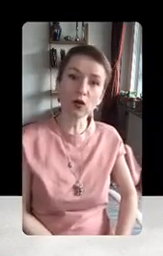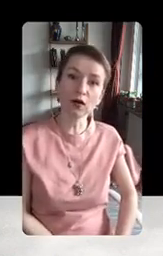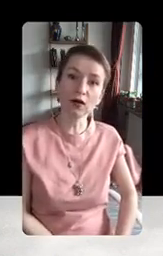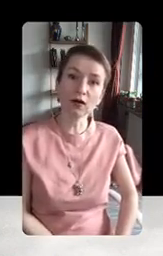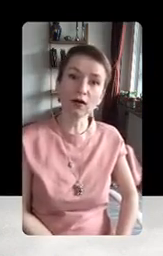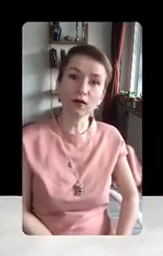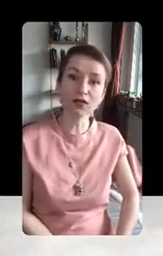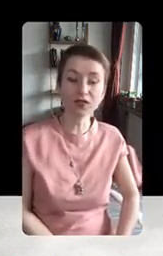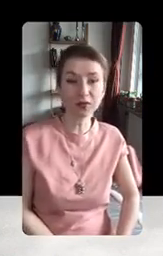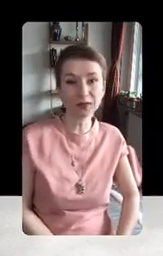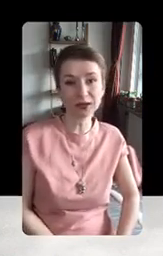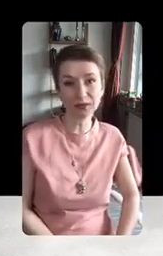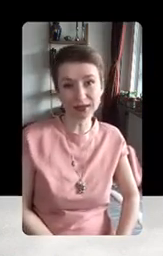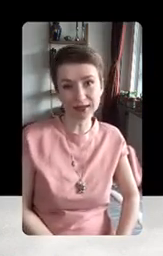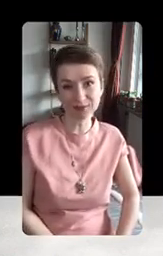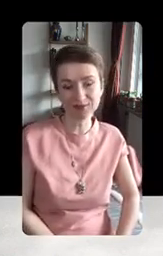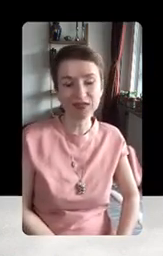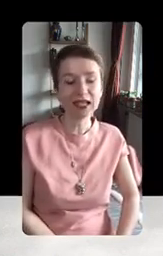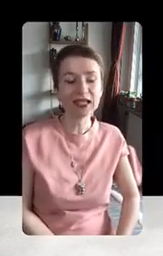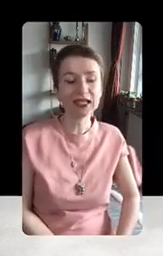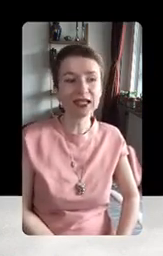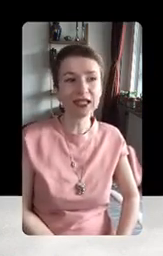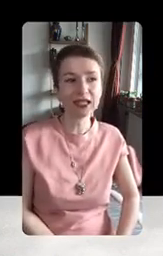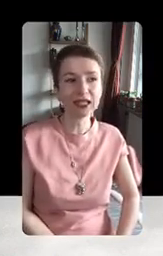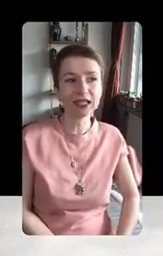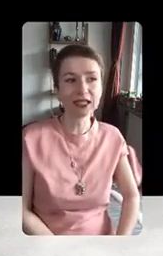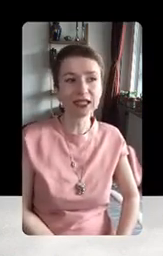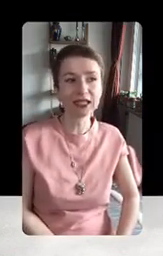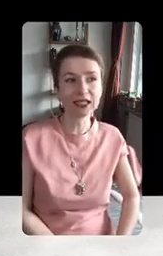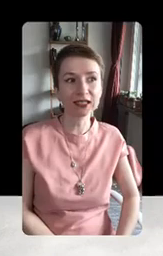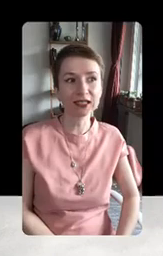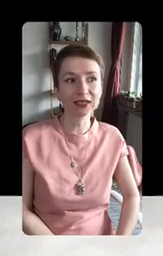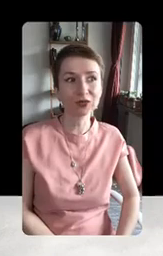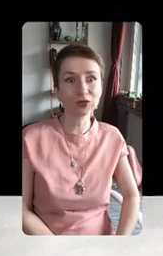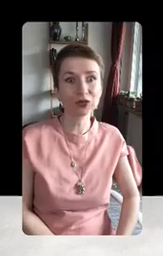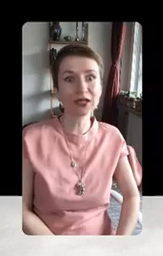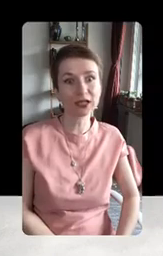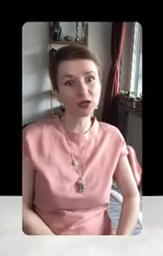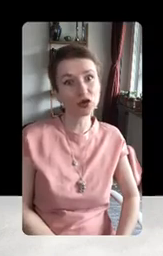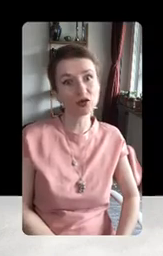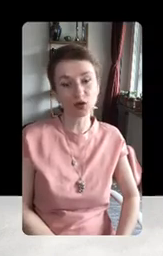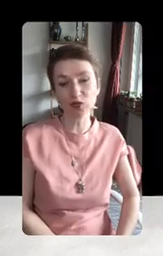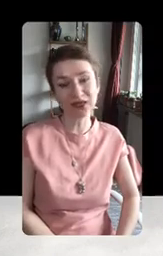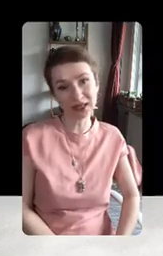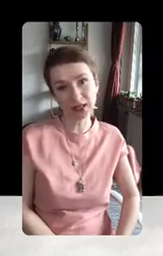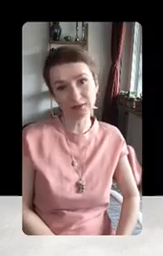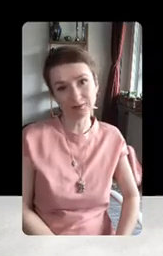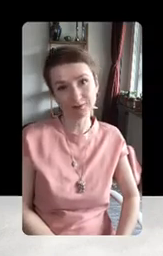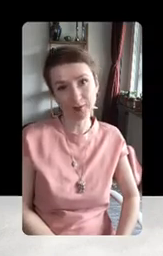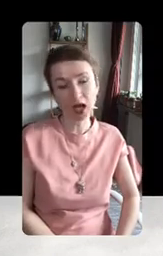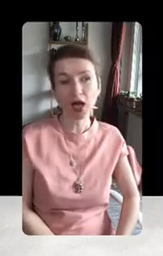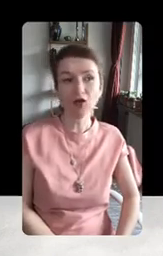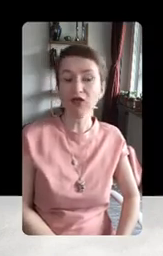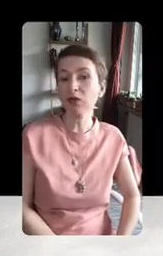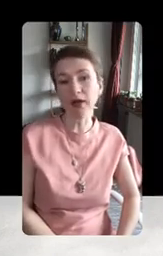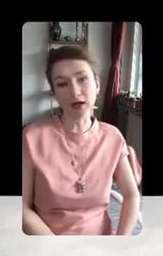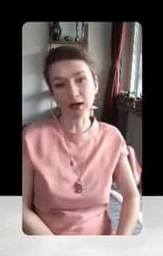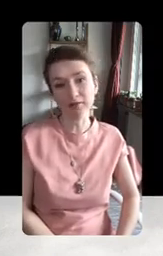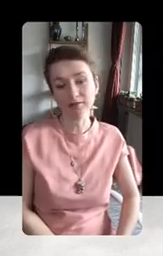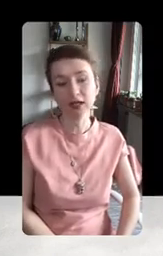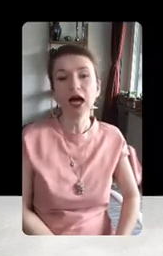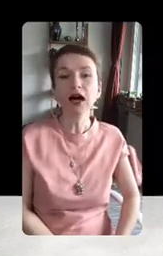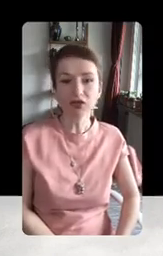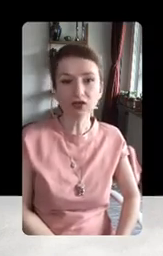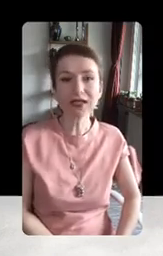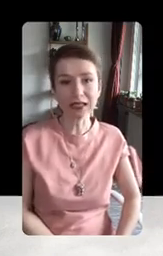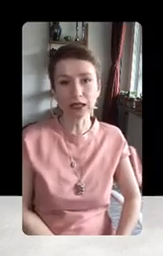у важного предпринимателя. И у них родилось 8 детей вне